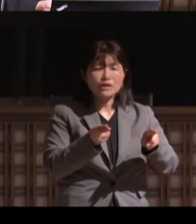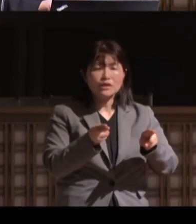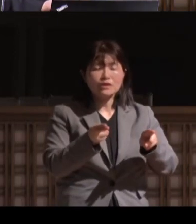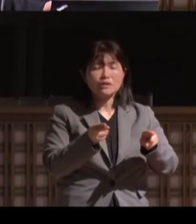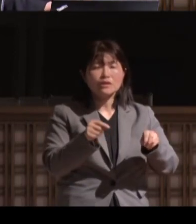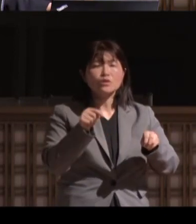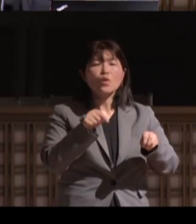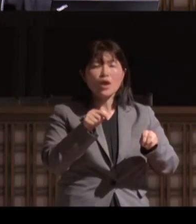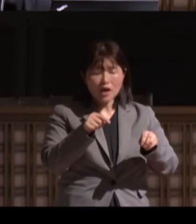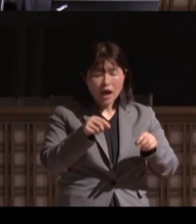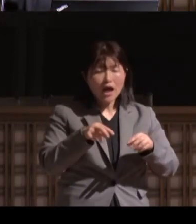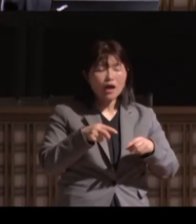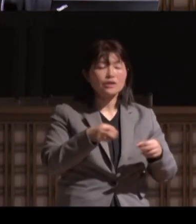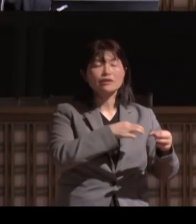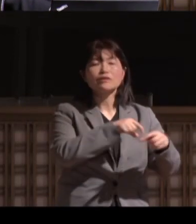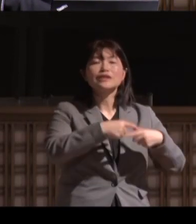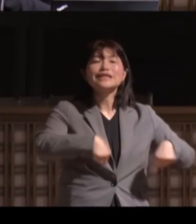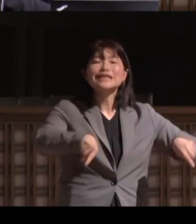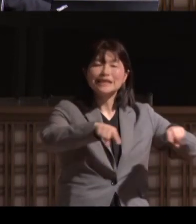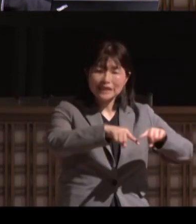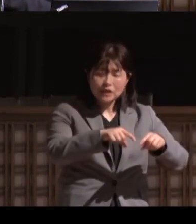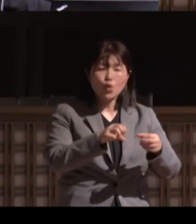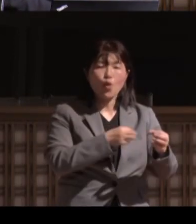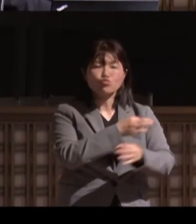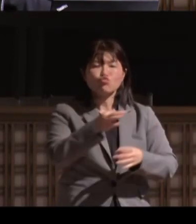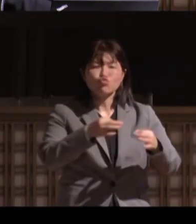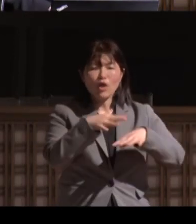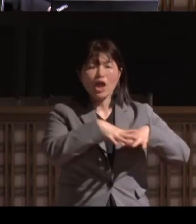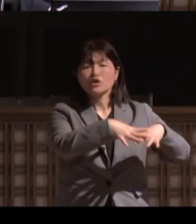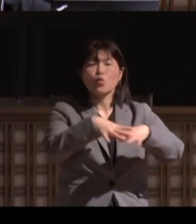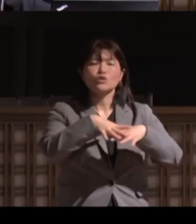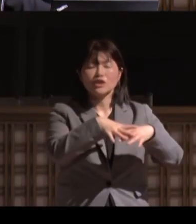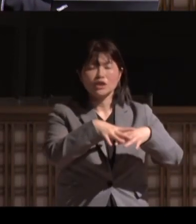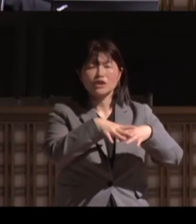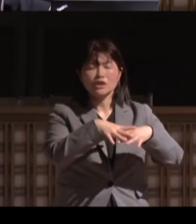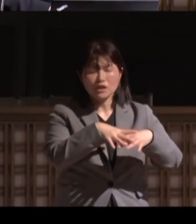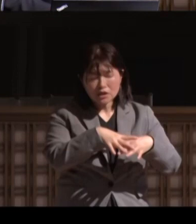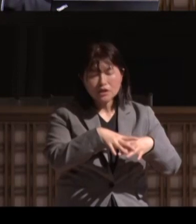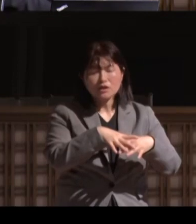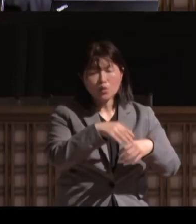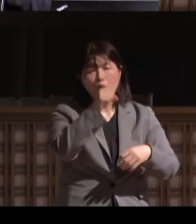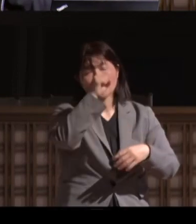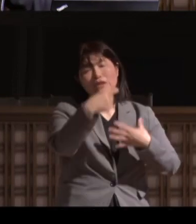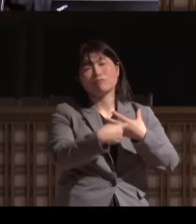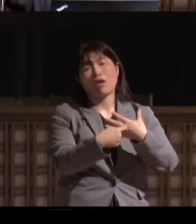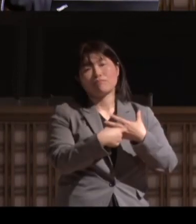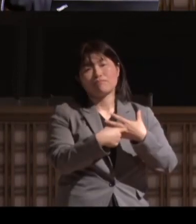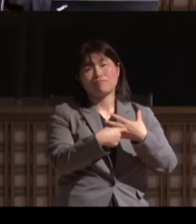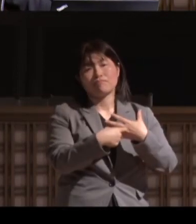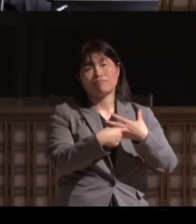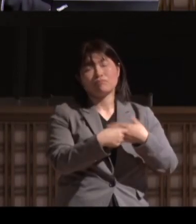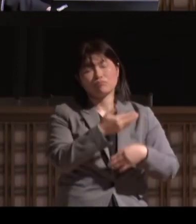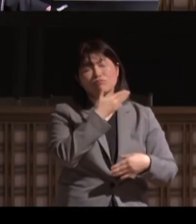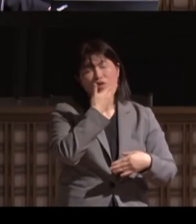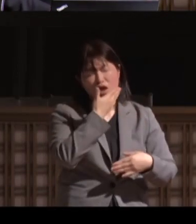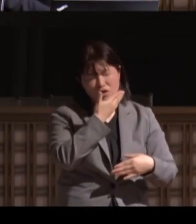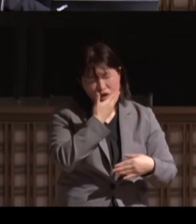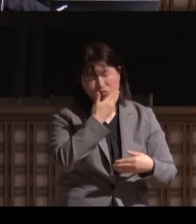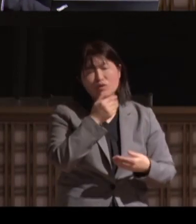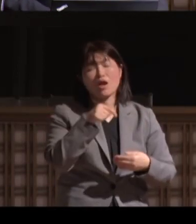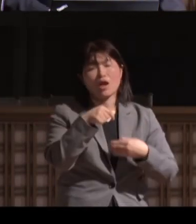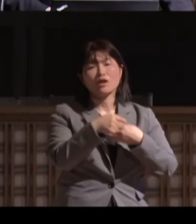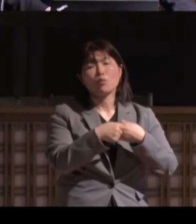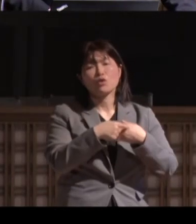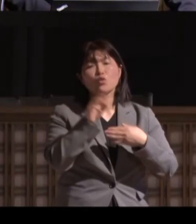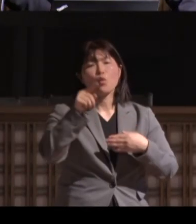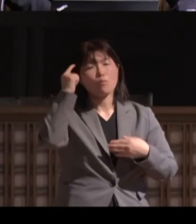があの地域運営組織の1つのえ魅力と言いますか1つのえ大切な要素であるという